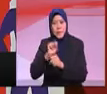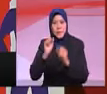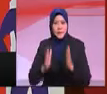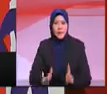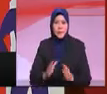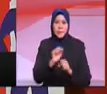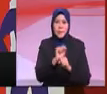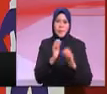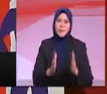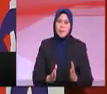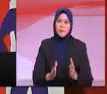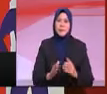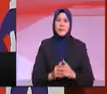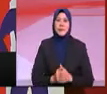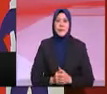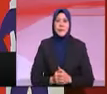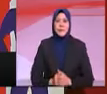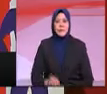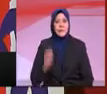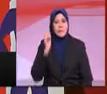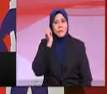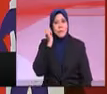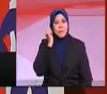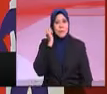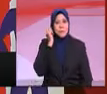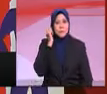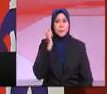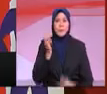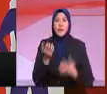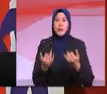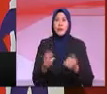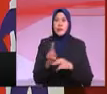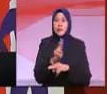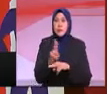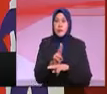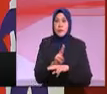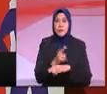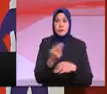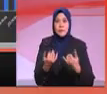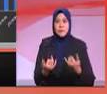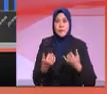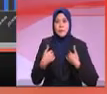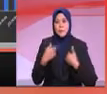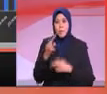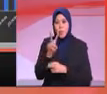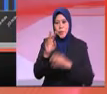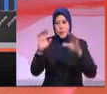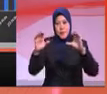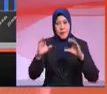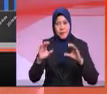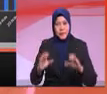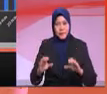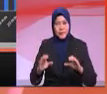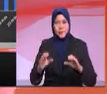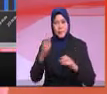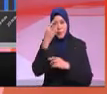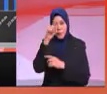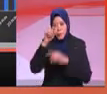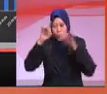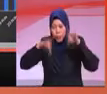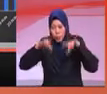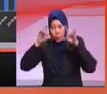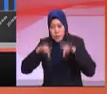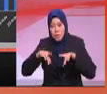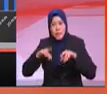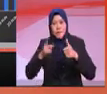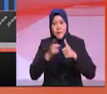sebagainya di lapangan. Next. Dan inilah penggunaan kita. Jadi kita ada dua kaedah untuk kita menguji,